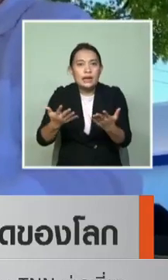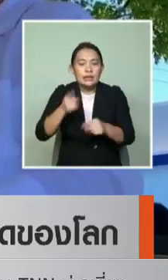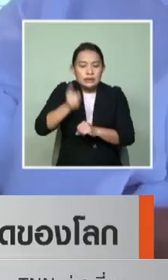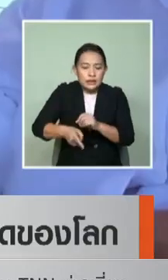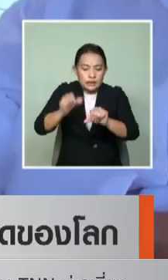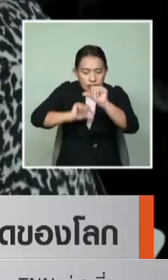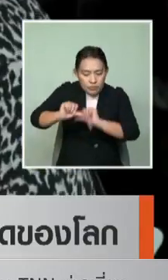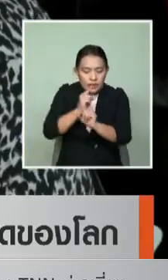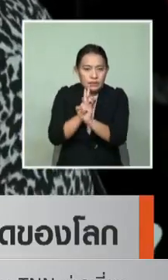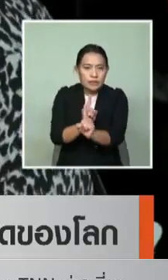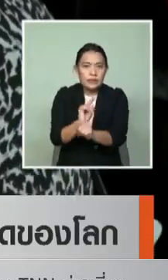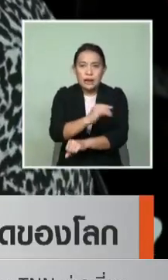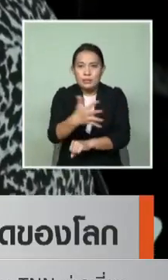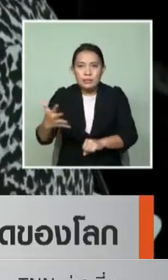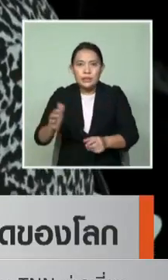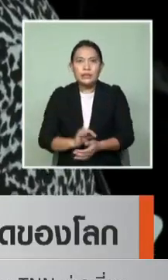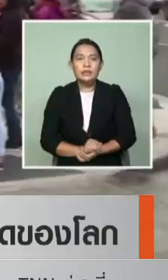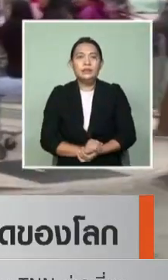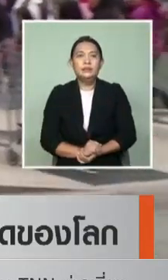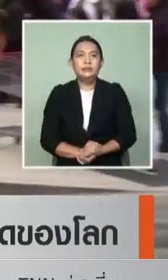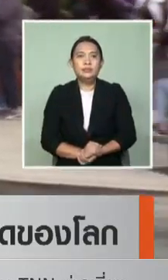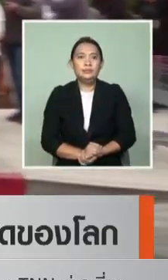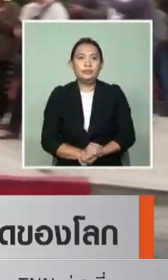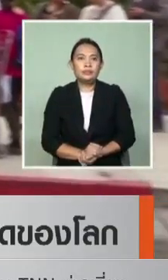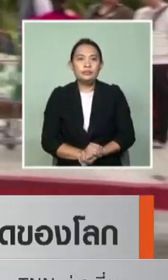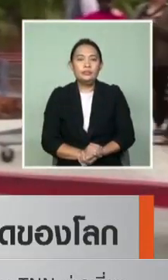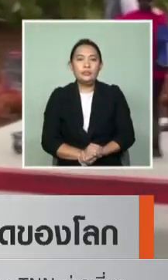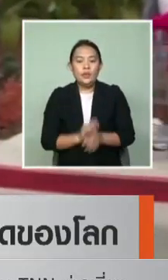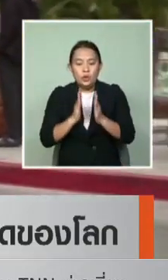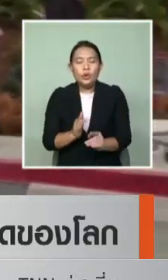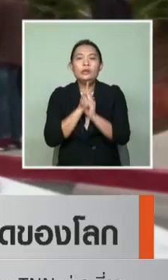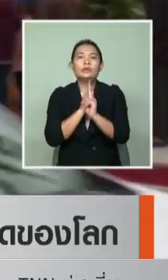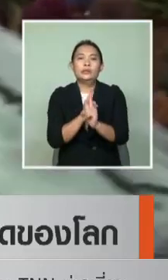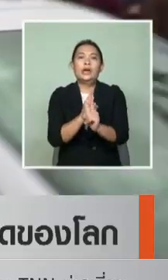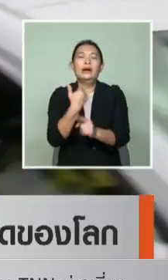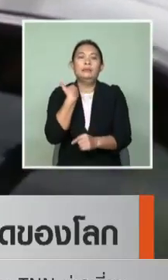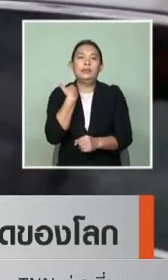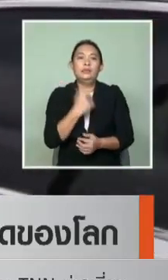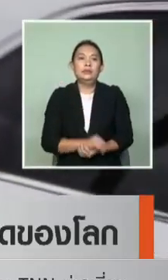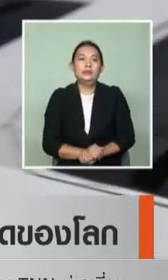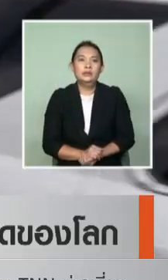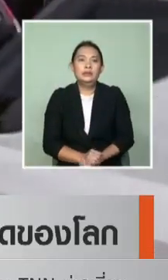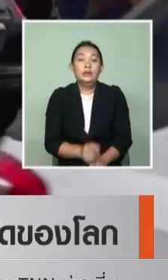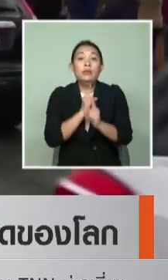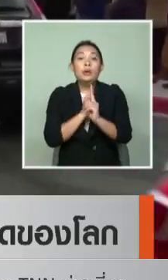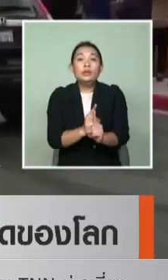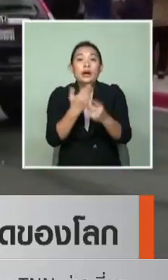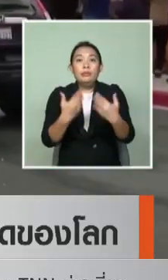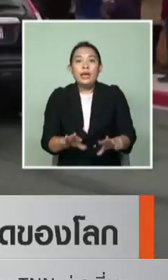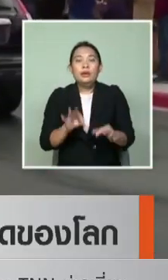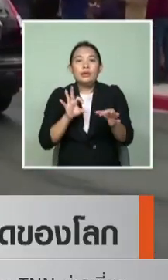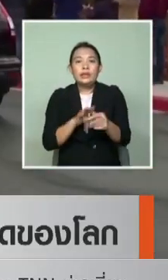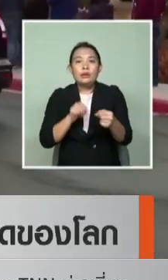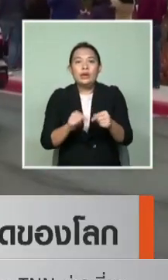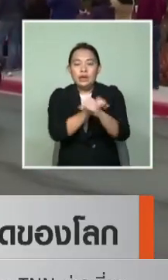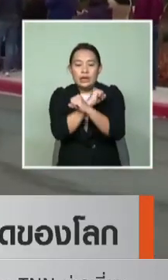าข่าวลือต่างๆนี้นะคะพวกเขาก็มีแนวโน้มที่จะทำตามด้วยนะคะซึ่งเวลาเขาทำตามเนี่ยมันทำให้การควบคุมโรคระบาด